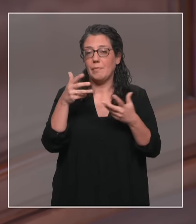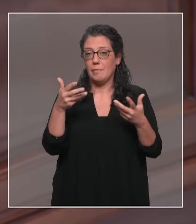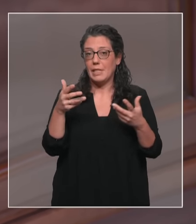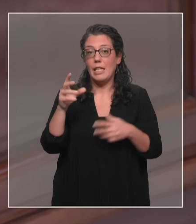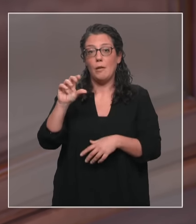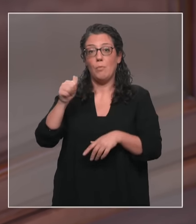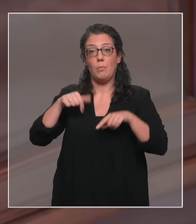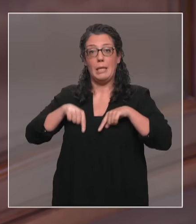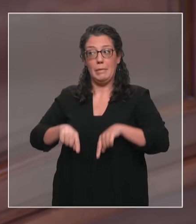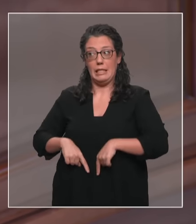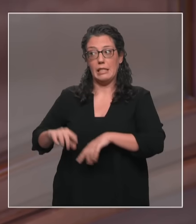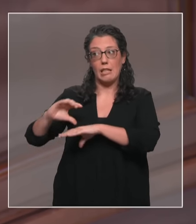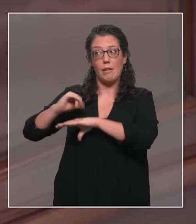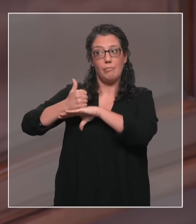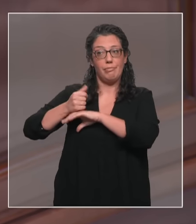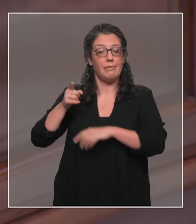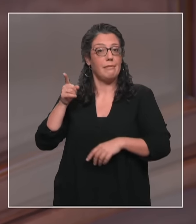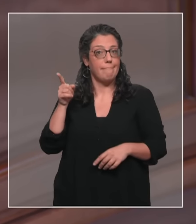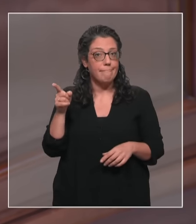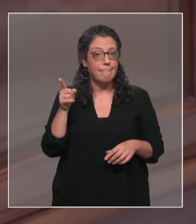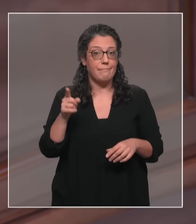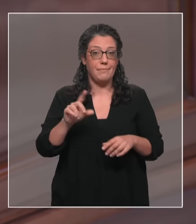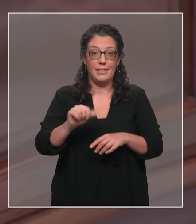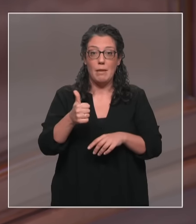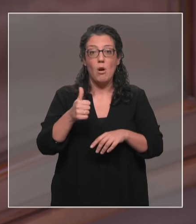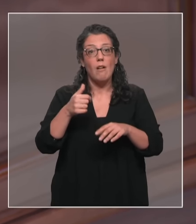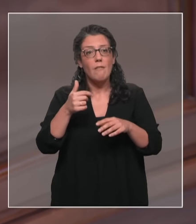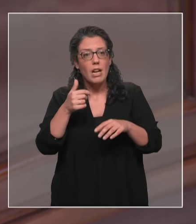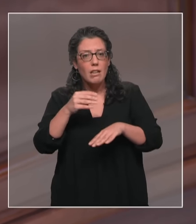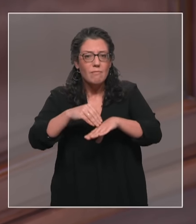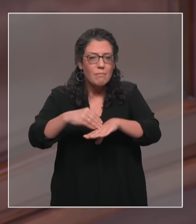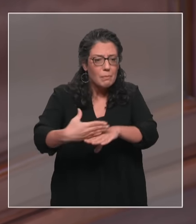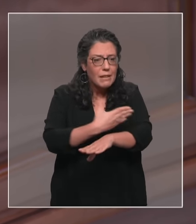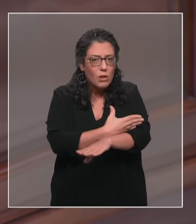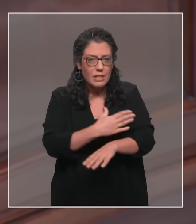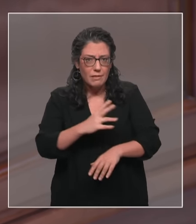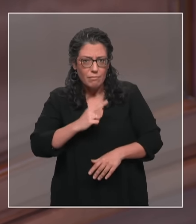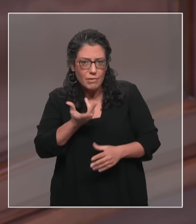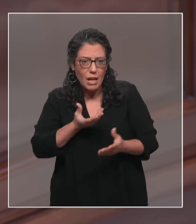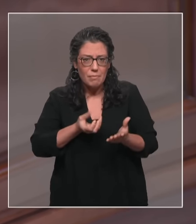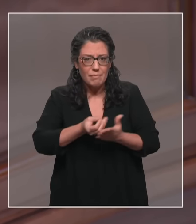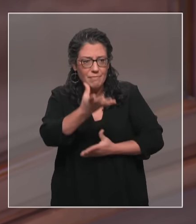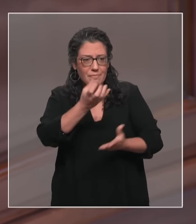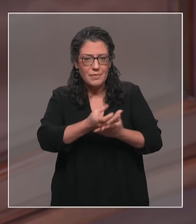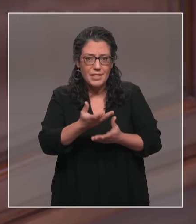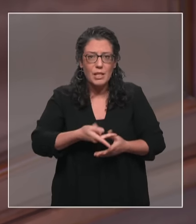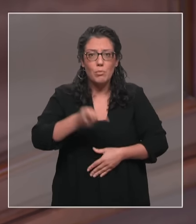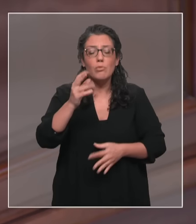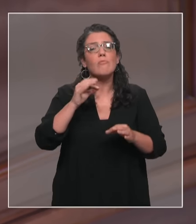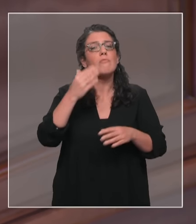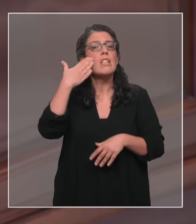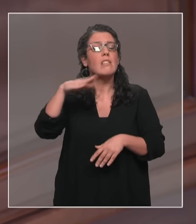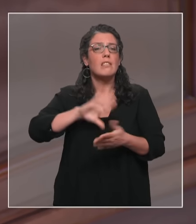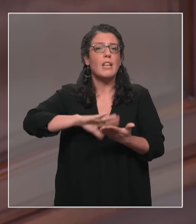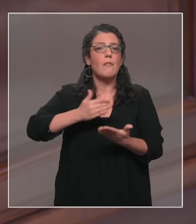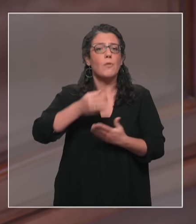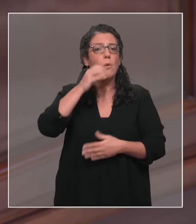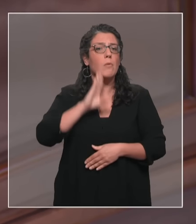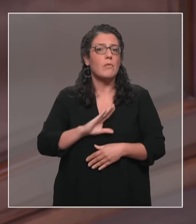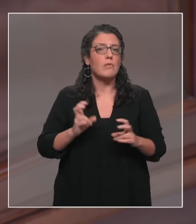Premier ministre, nous renforcerons à la fois le volet préventif, celui que vous connaissez sous le nom de fonds Barnier qui augmentera de 225